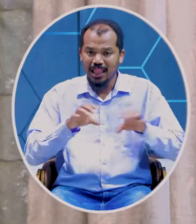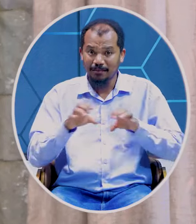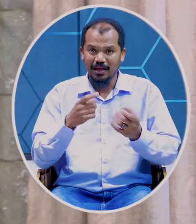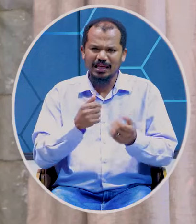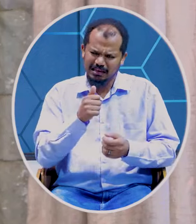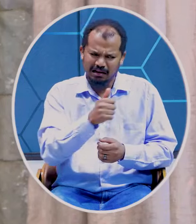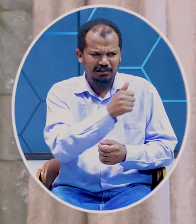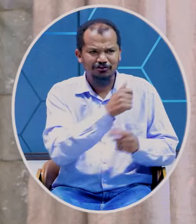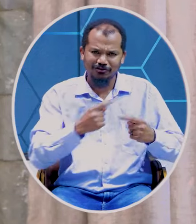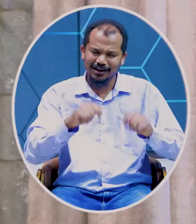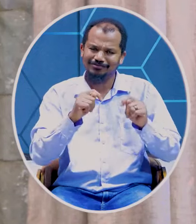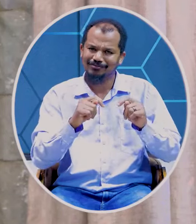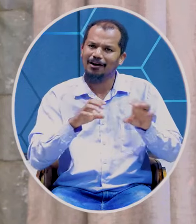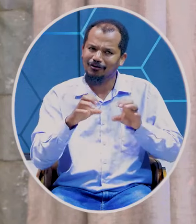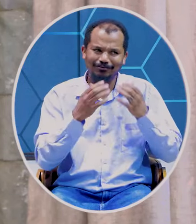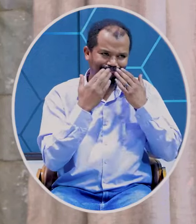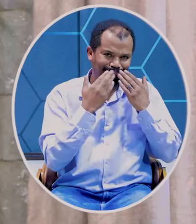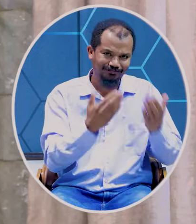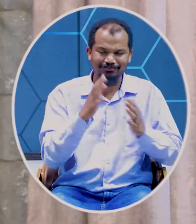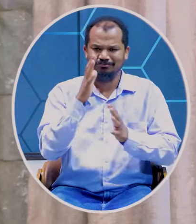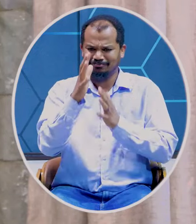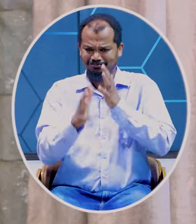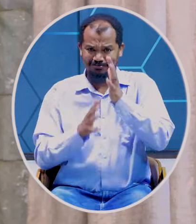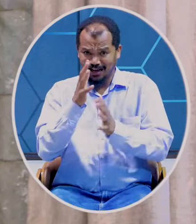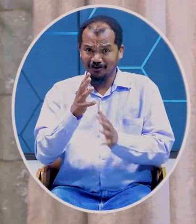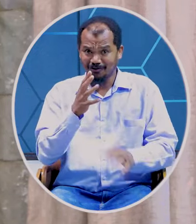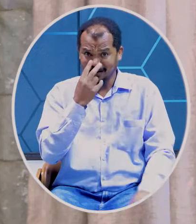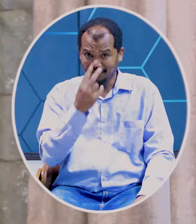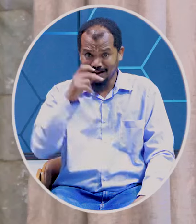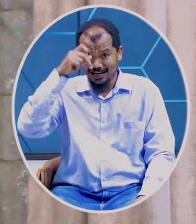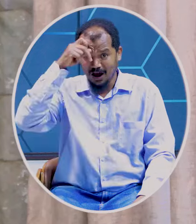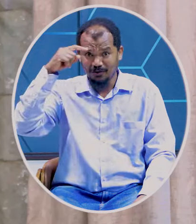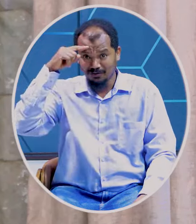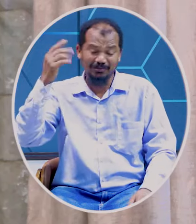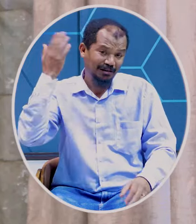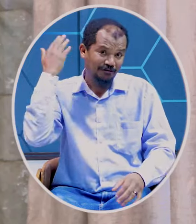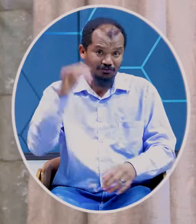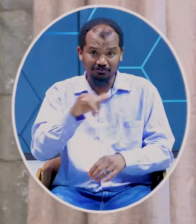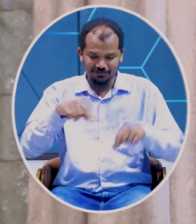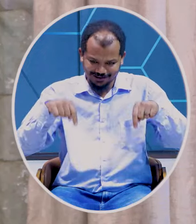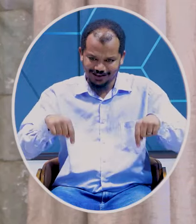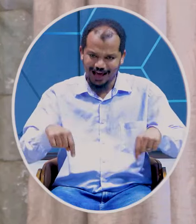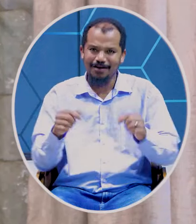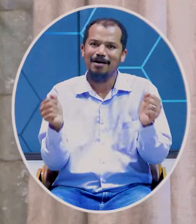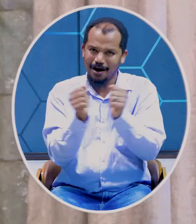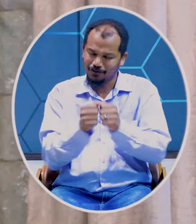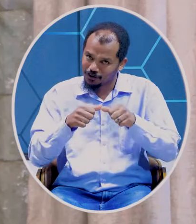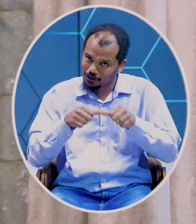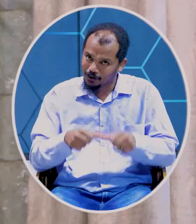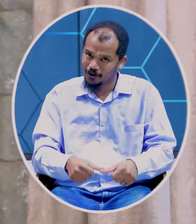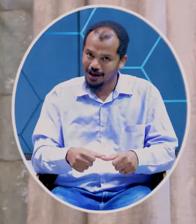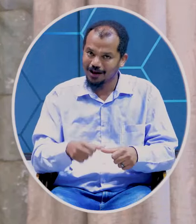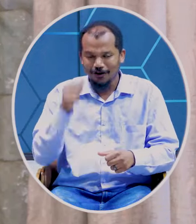ለማድረግ የራሳቸውን ጥረት አድርገዋል። በጣም አመሰግናለሁ። ምልክት ቋንቋውን በተመለከተ ዳዊት ጎሳይ እንደ ወትሮ ሁሉ ዛሬም አብሮን የሚቆይ